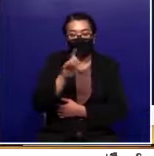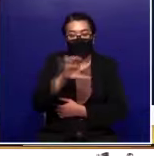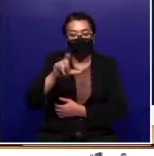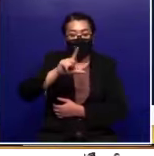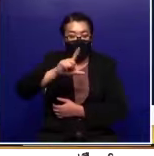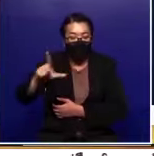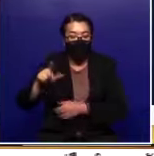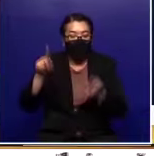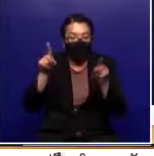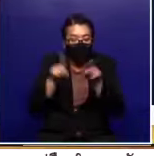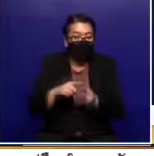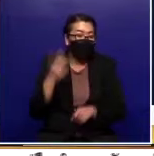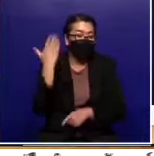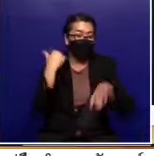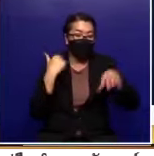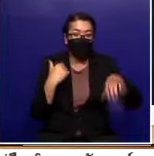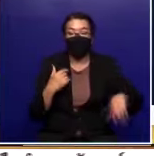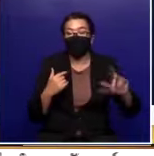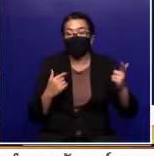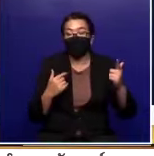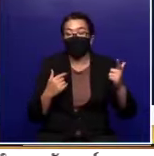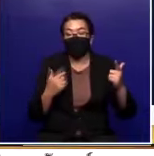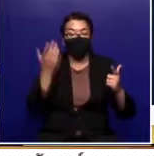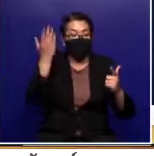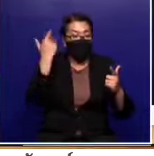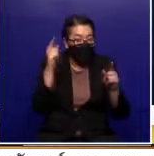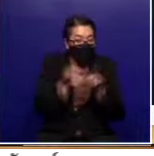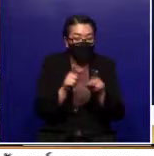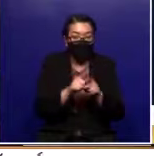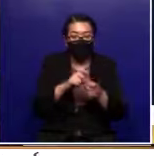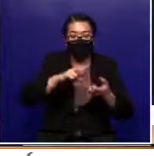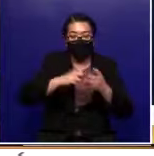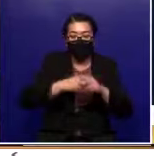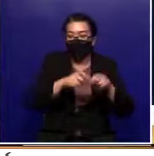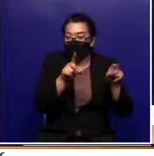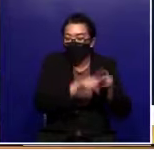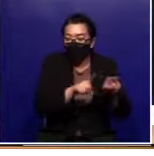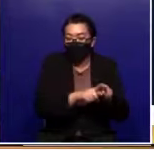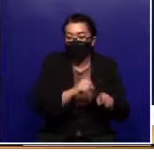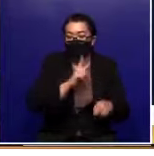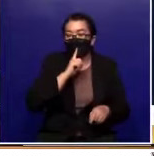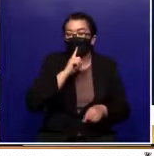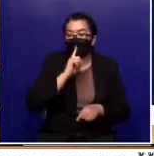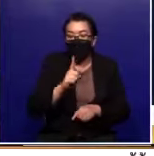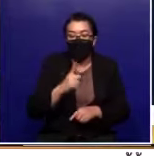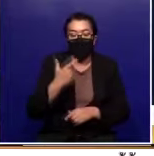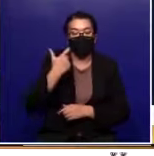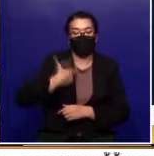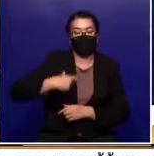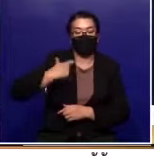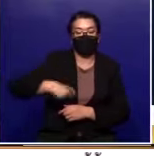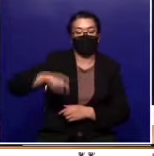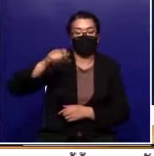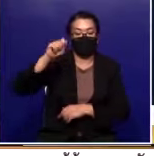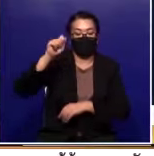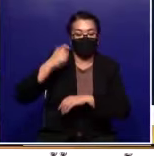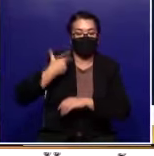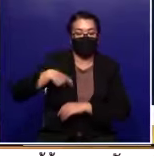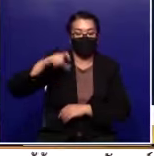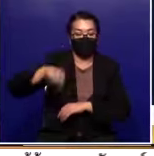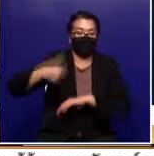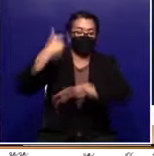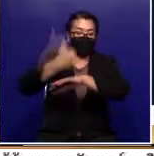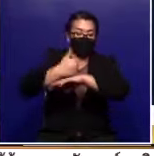เหมือนกับเหมืองทองอัคราเขาไปฟ้องอนุญาโตตุลาการครับถ้าไทยแพ้อีกหลายหมื่นล้